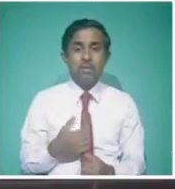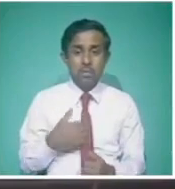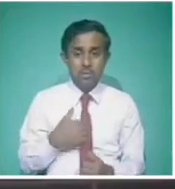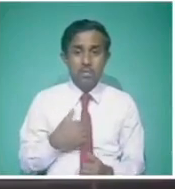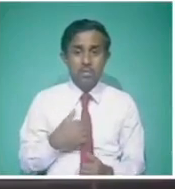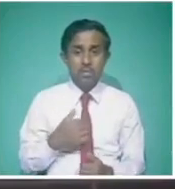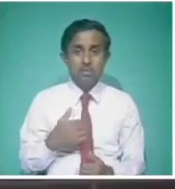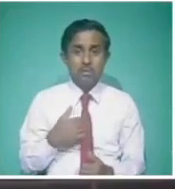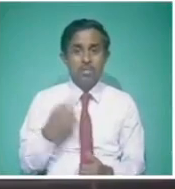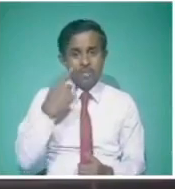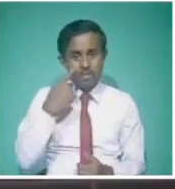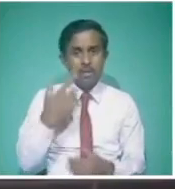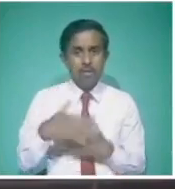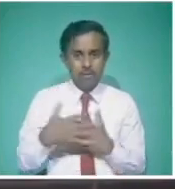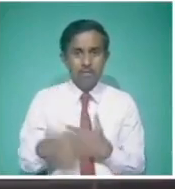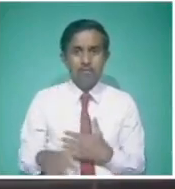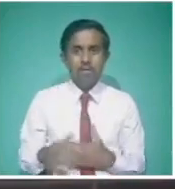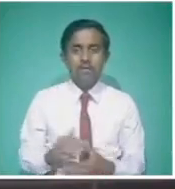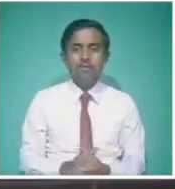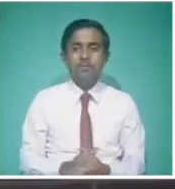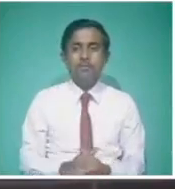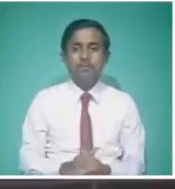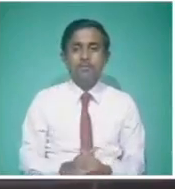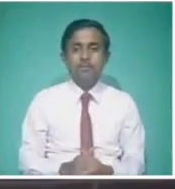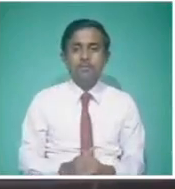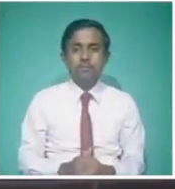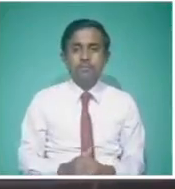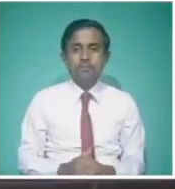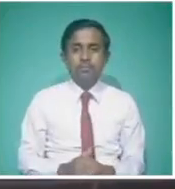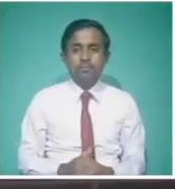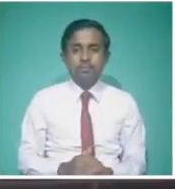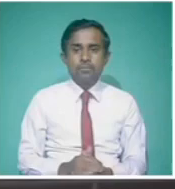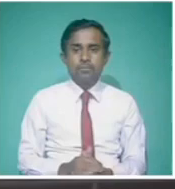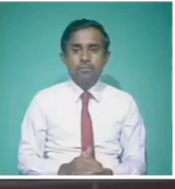ඕනෑකමින් දැකලා තියෙනවා. ඒකින්ද ඉතාමත්